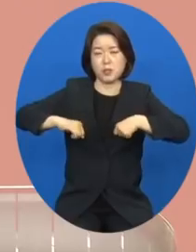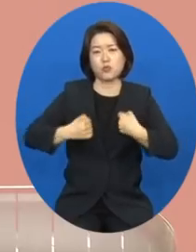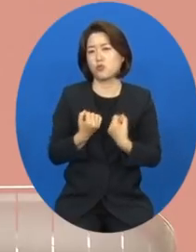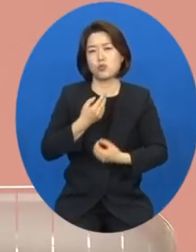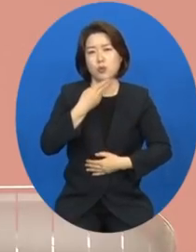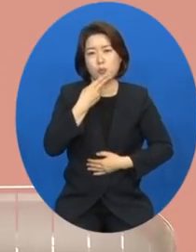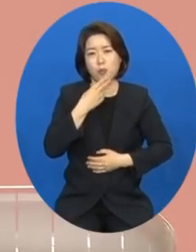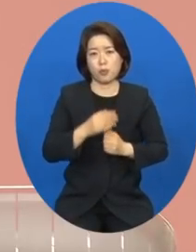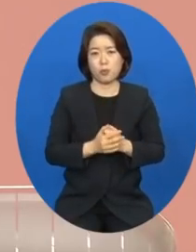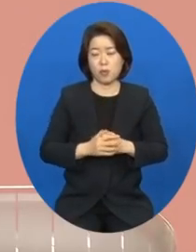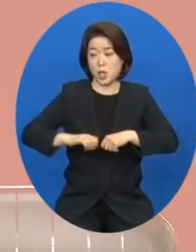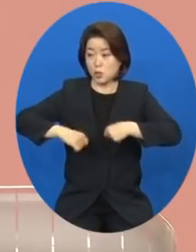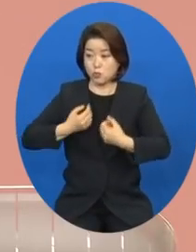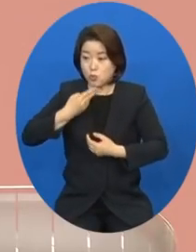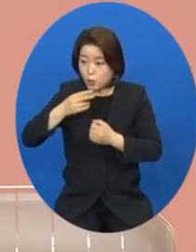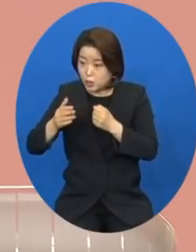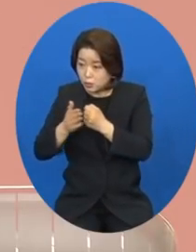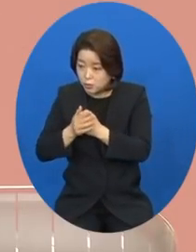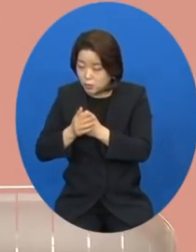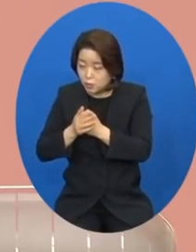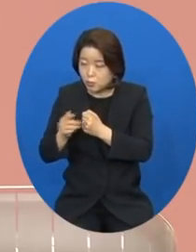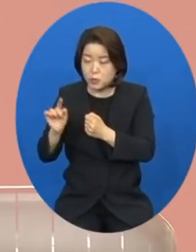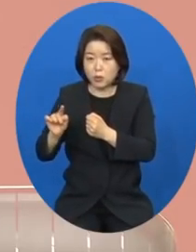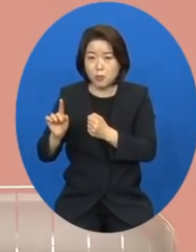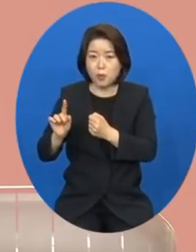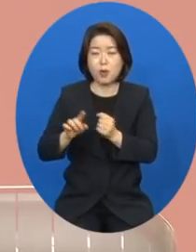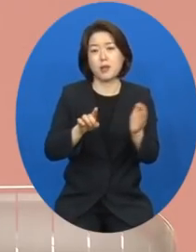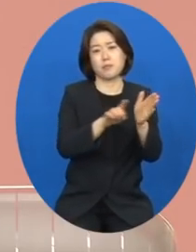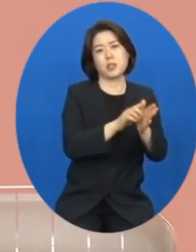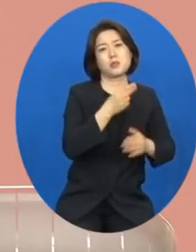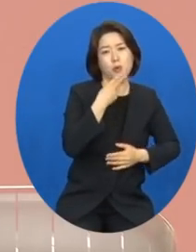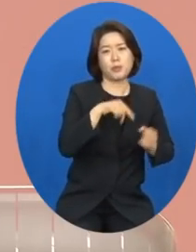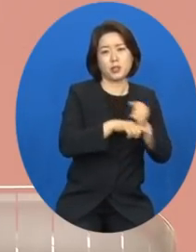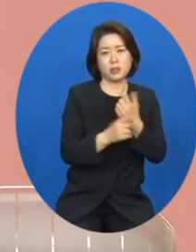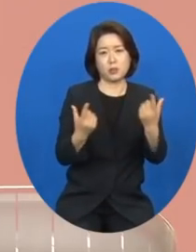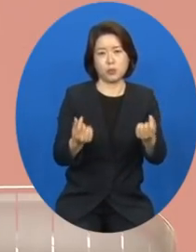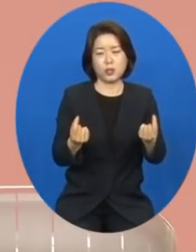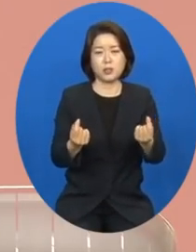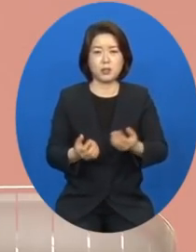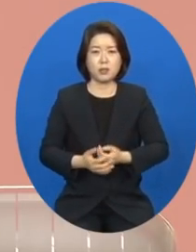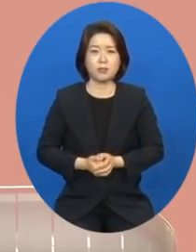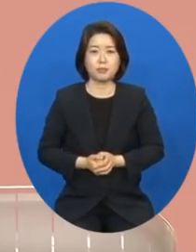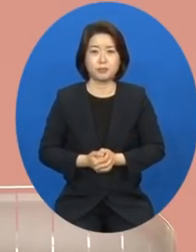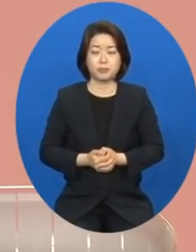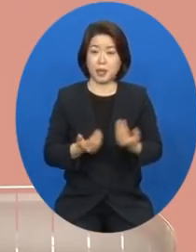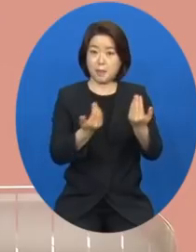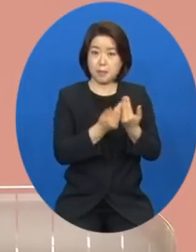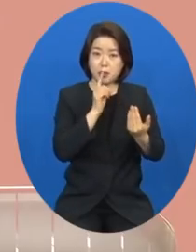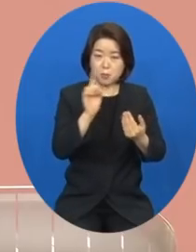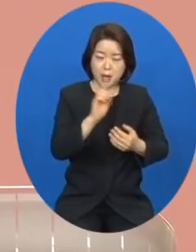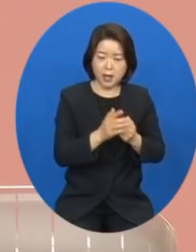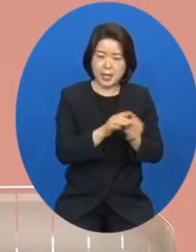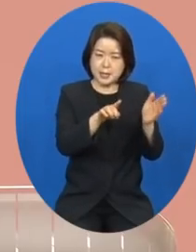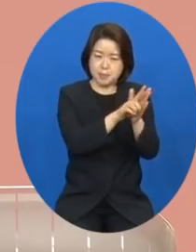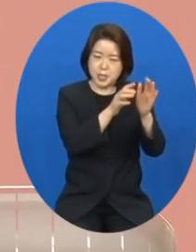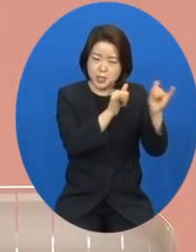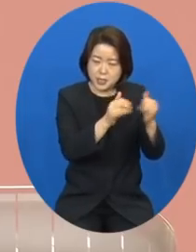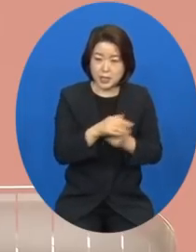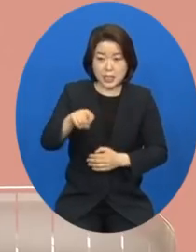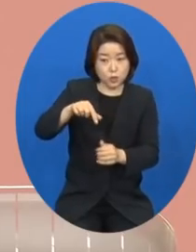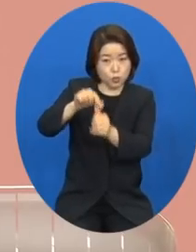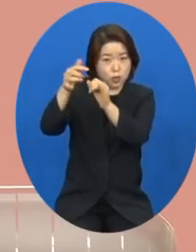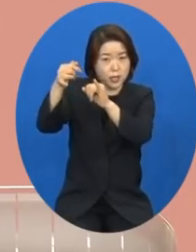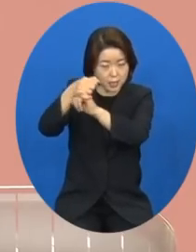것이고요 순종 하지 않았다는 것은 믿지 않았다는 뜻입니다 반대로 얘기하면 믿는 자에게는 이쿠 원의 약속이